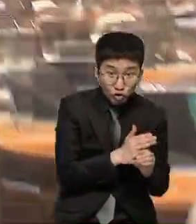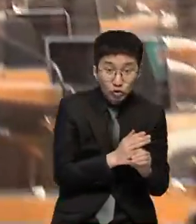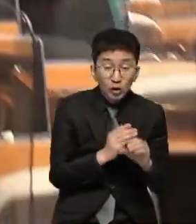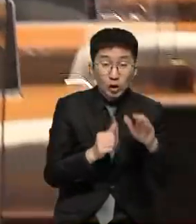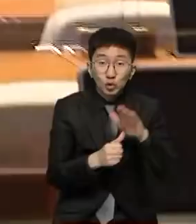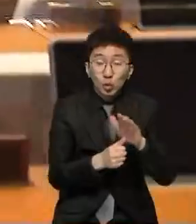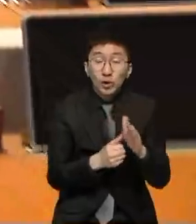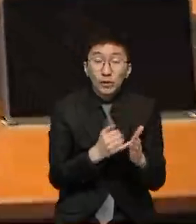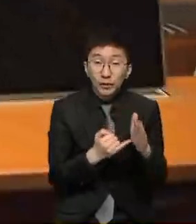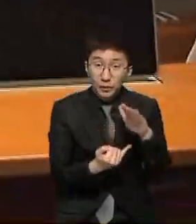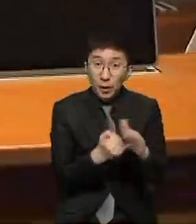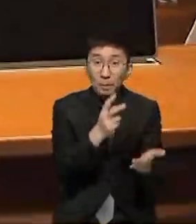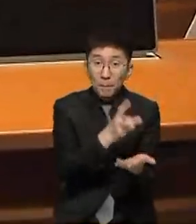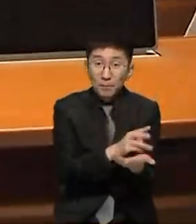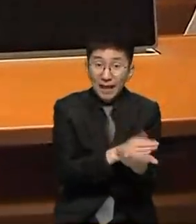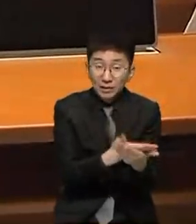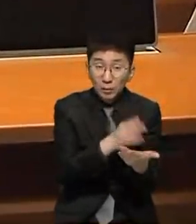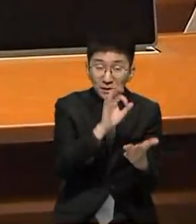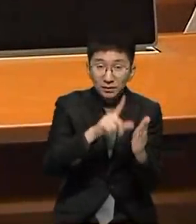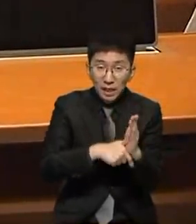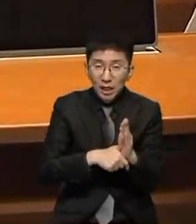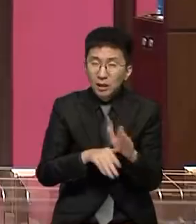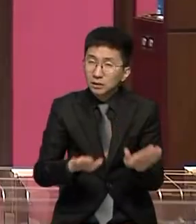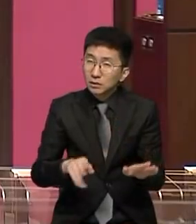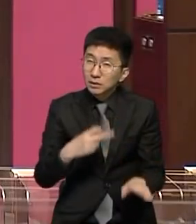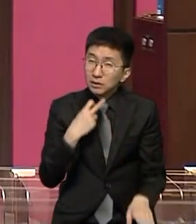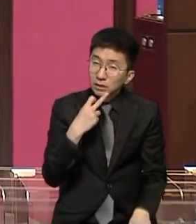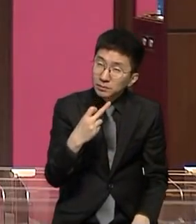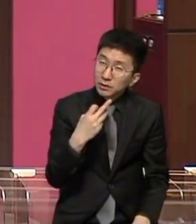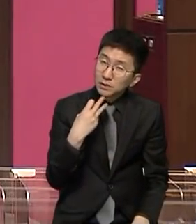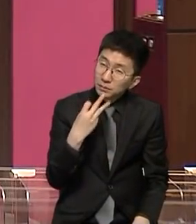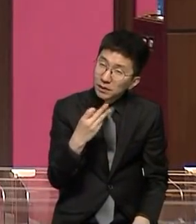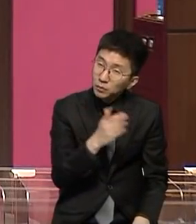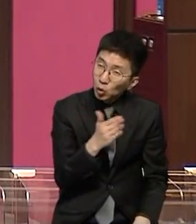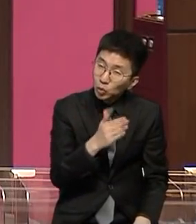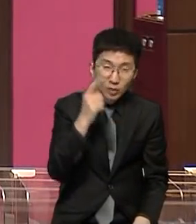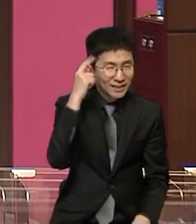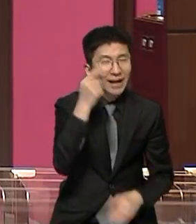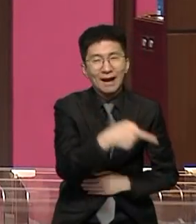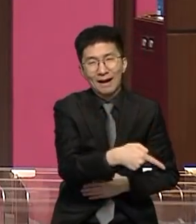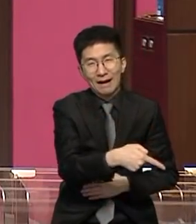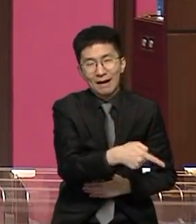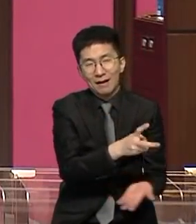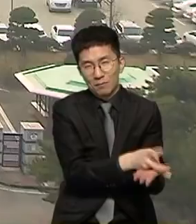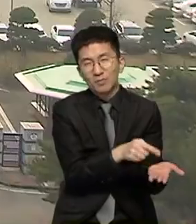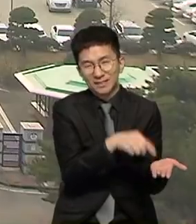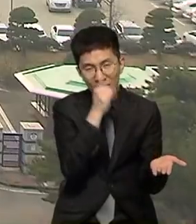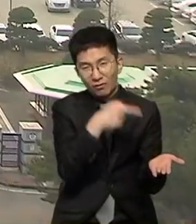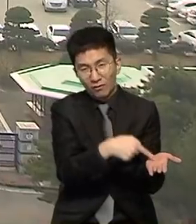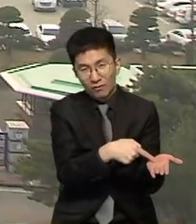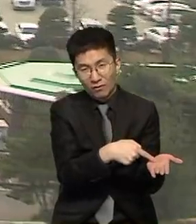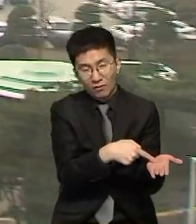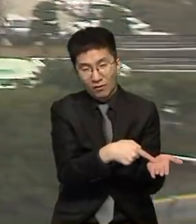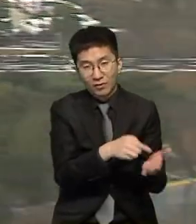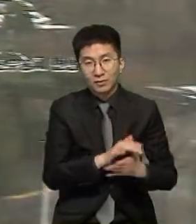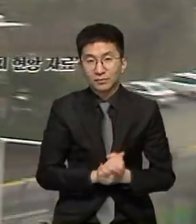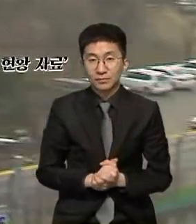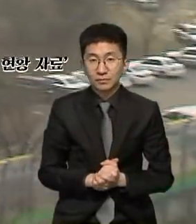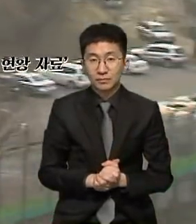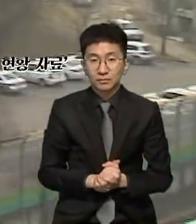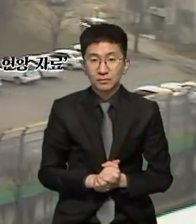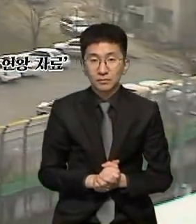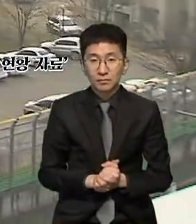개정안은 촉법소년 연령을 만 12세나 13세까지 낮추는 내용을 담고 있습니다. 전체